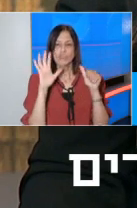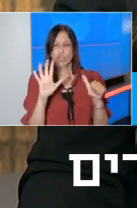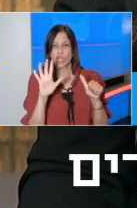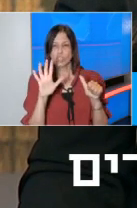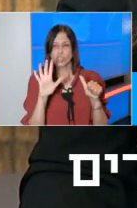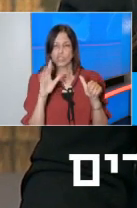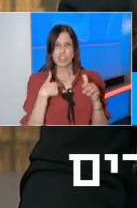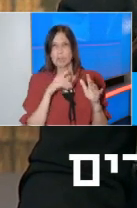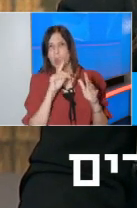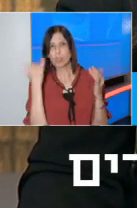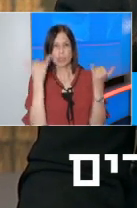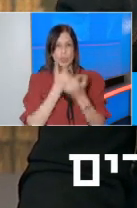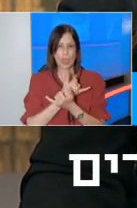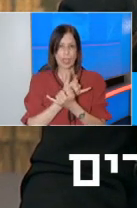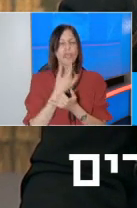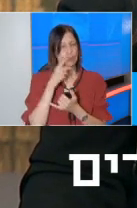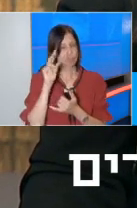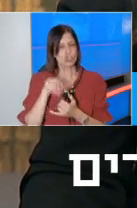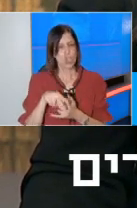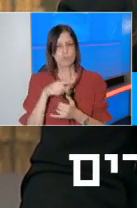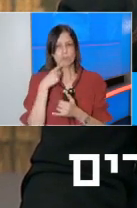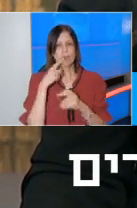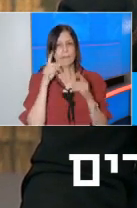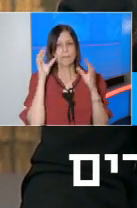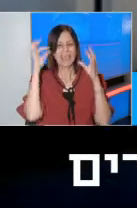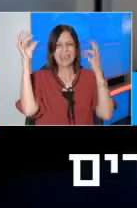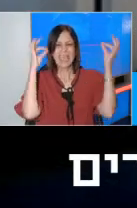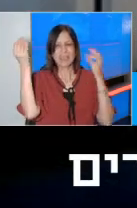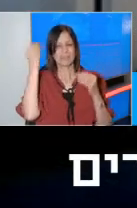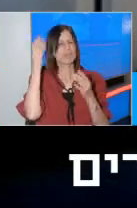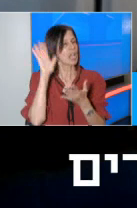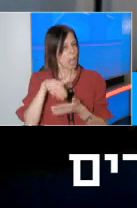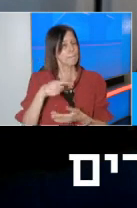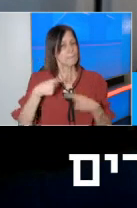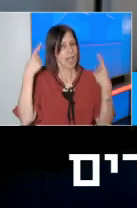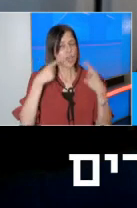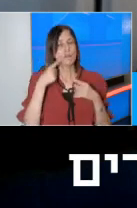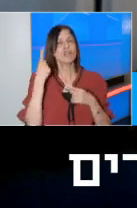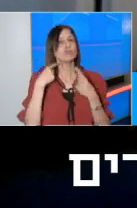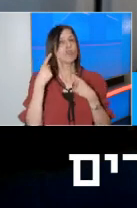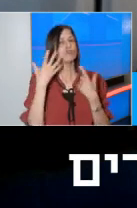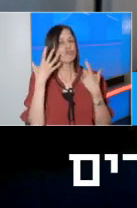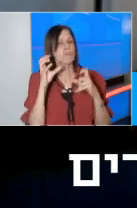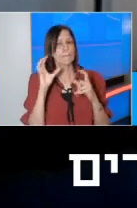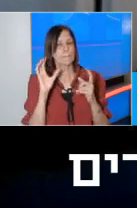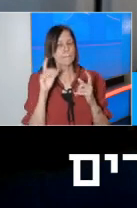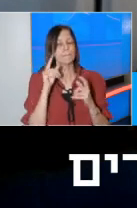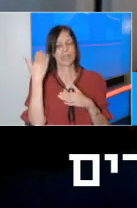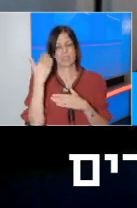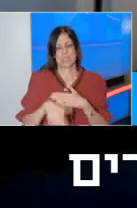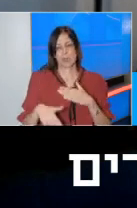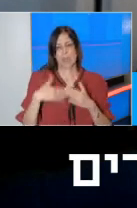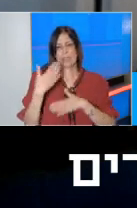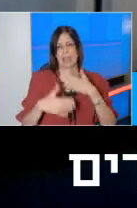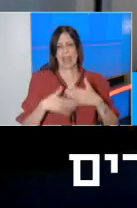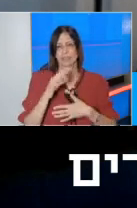1996, אם אינני טועה? יש מה שנקרא Indian Schools גם היום, אבל זה כבר לא, נגיד, בשנות ה-70 נפסקו התהליכים